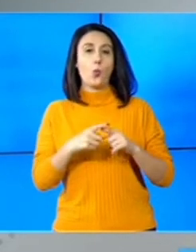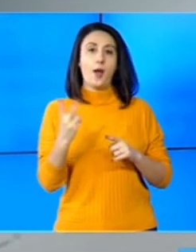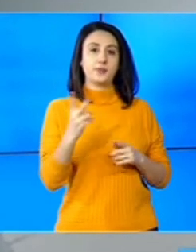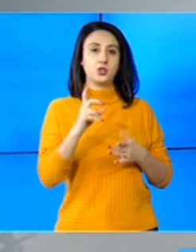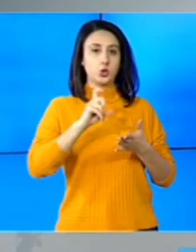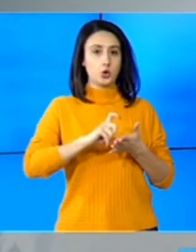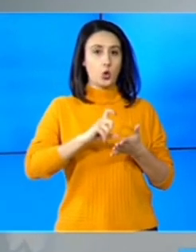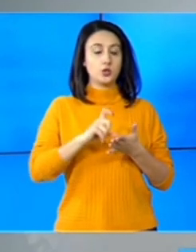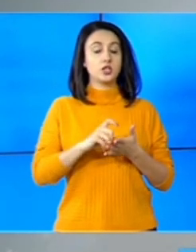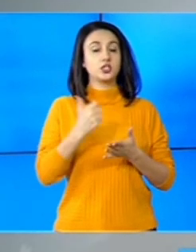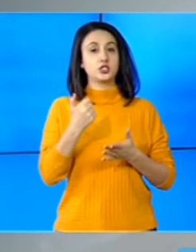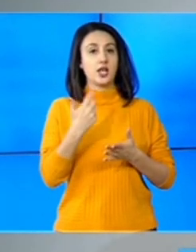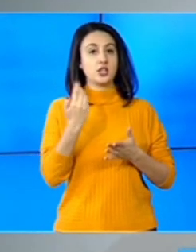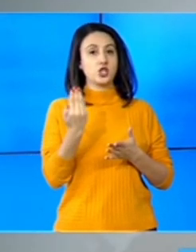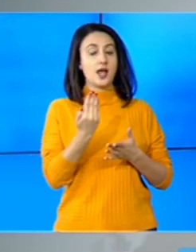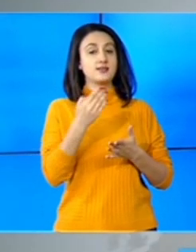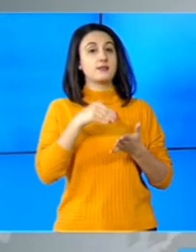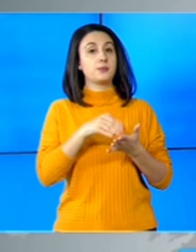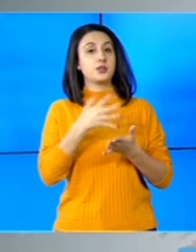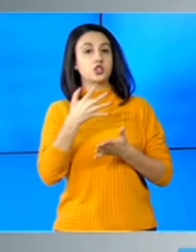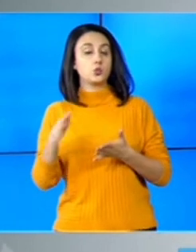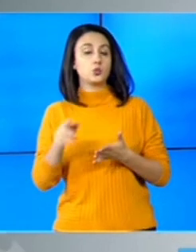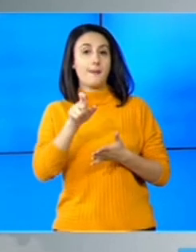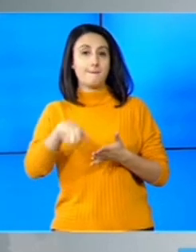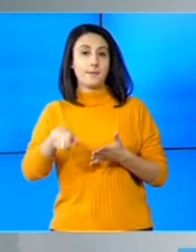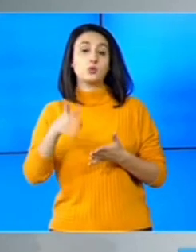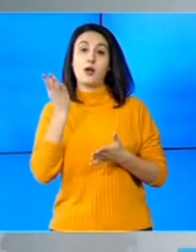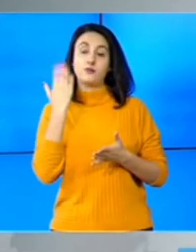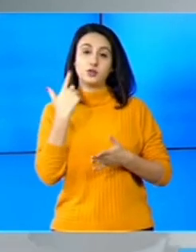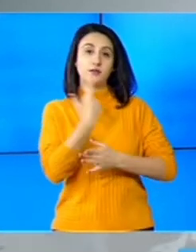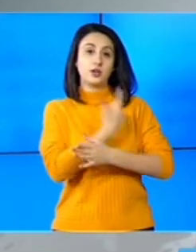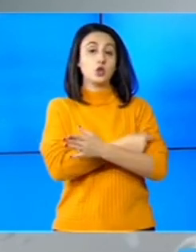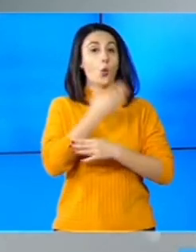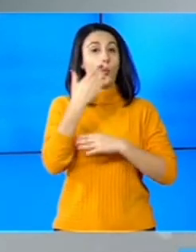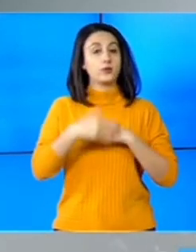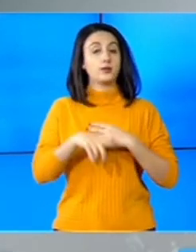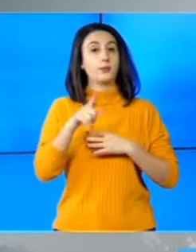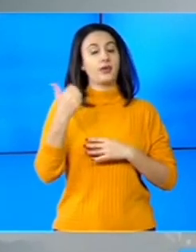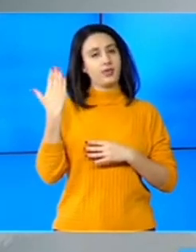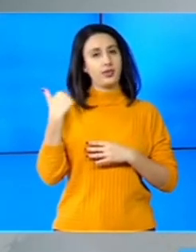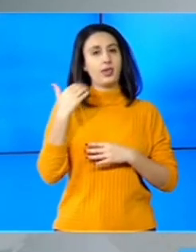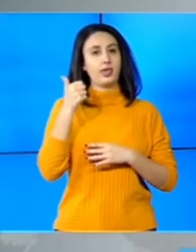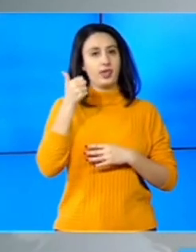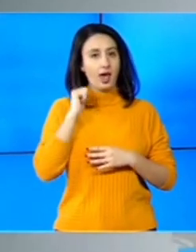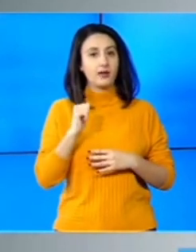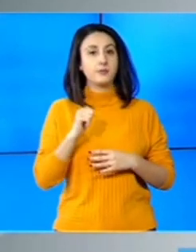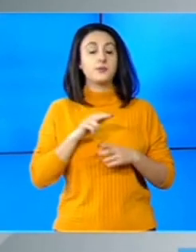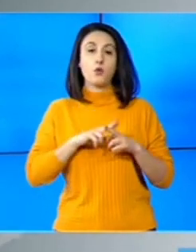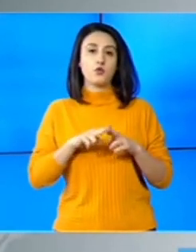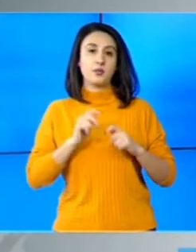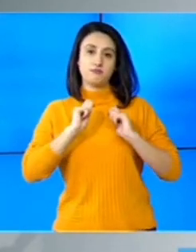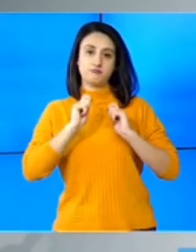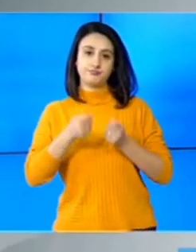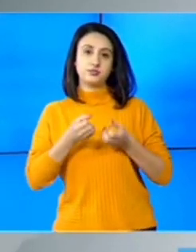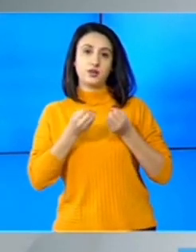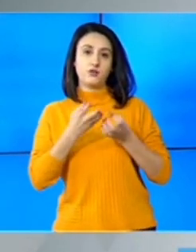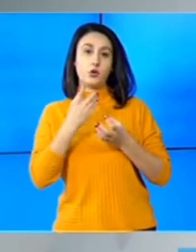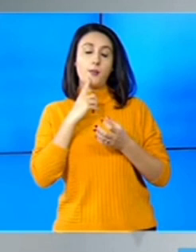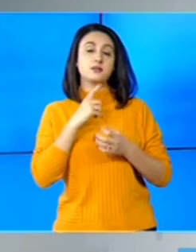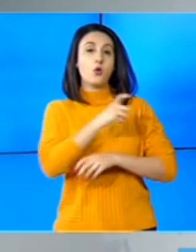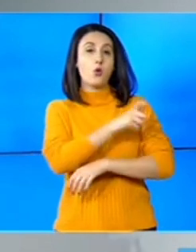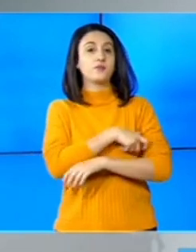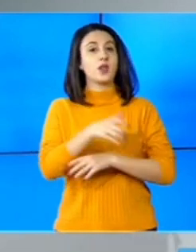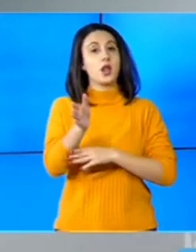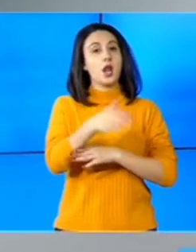doze. Peste 66.500 de persoane au fost imunizate în ultimele 24 de ore, conform datelor furnizate de